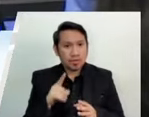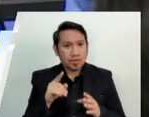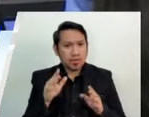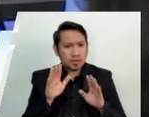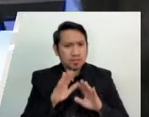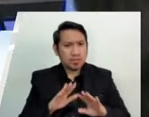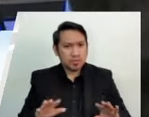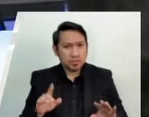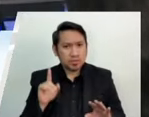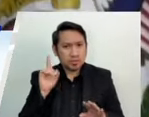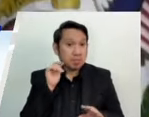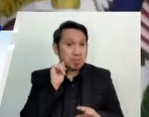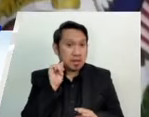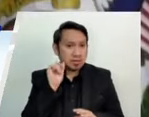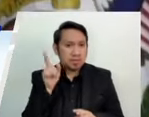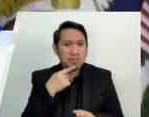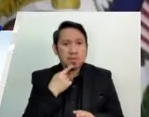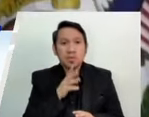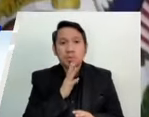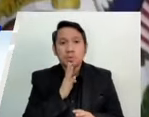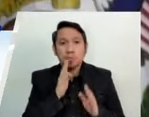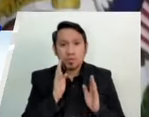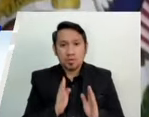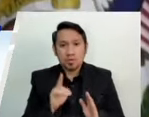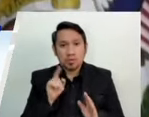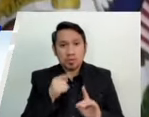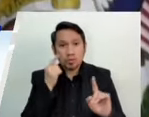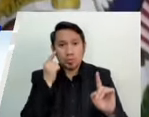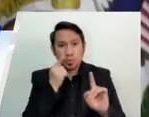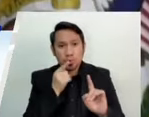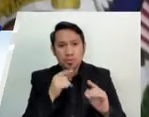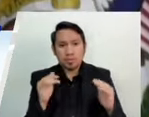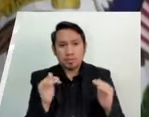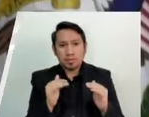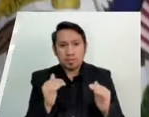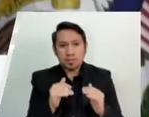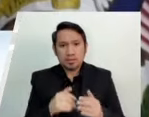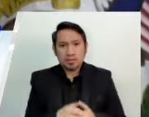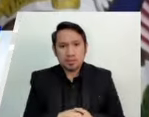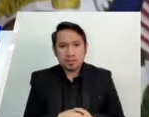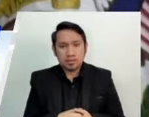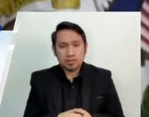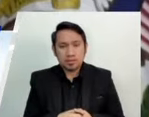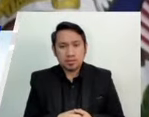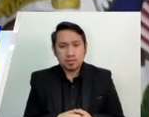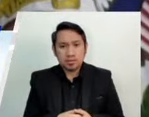na isa ito sa mga pangunahing agenda ng naturang pagpupulong.